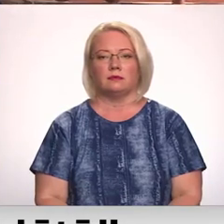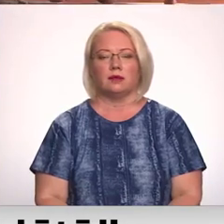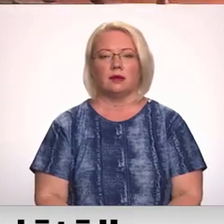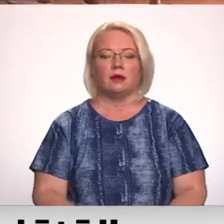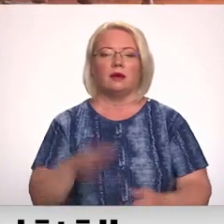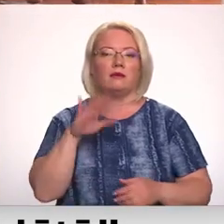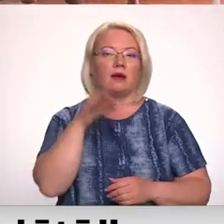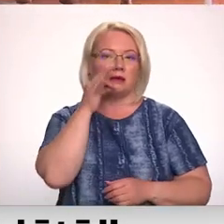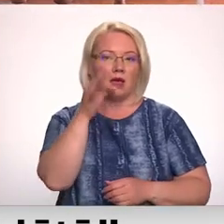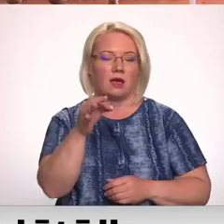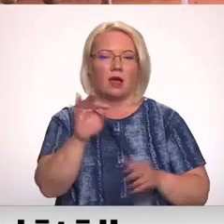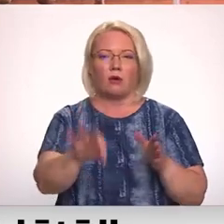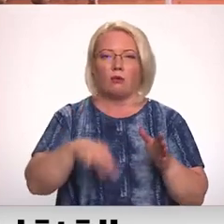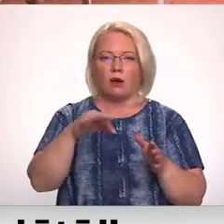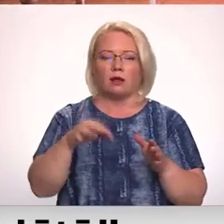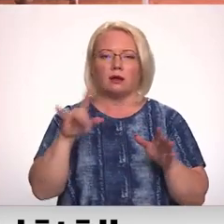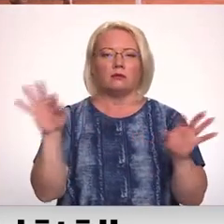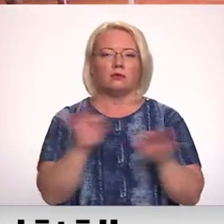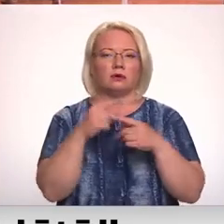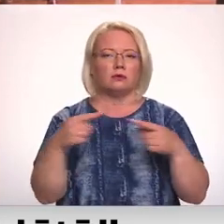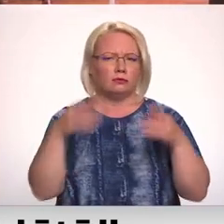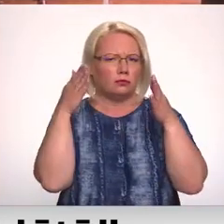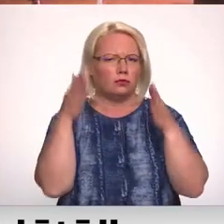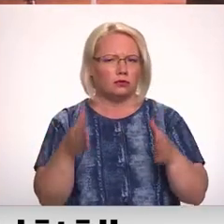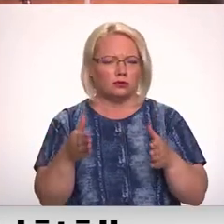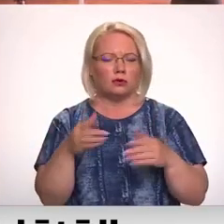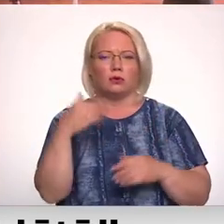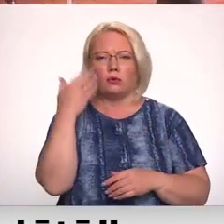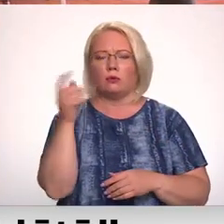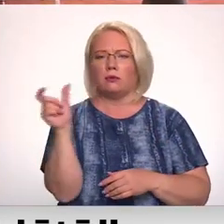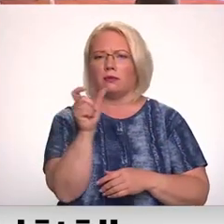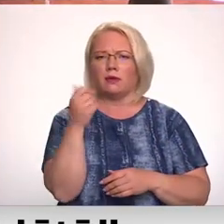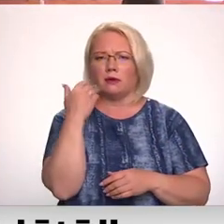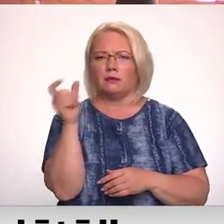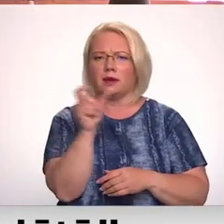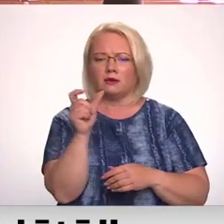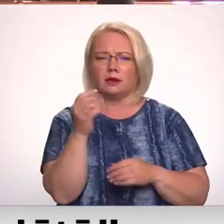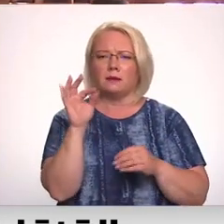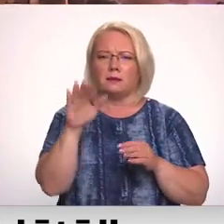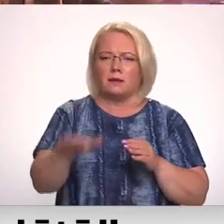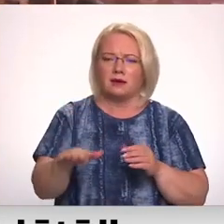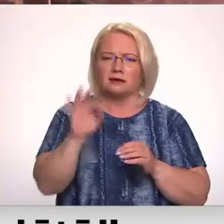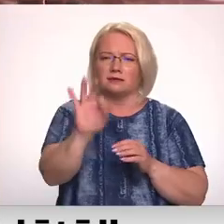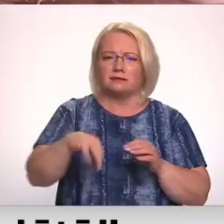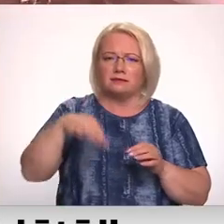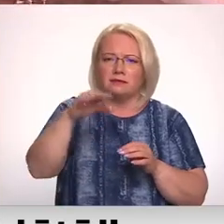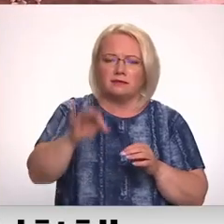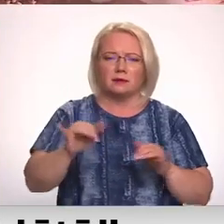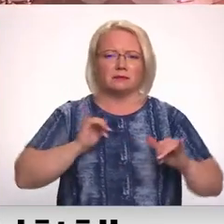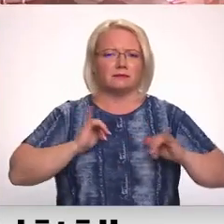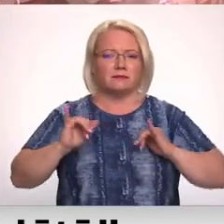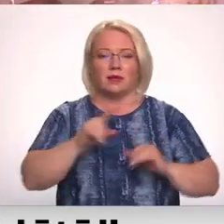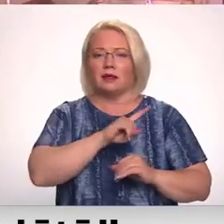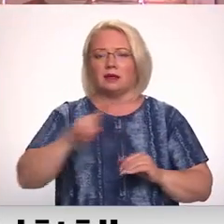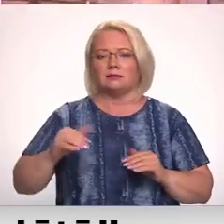Savā ziņā var teikt, ka kokle ir instruments uz mūžu. No brīža, kad mazi pirkstiņi kautrīgi skar stīgas ar lielu pietāti,